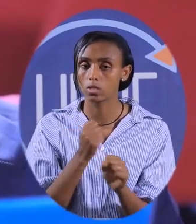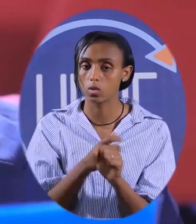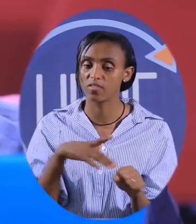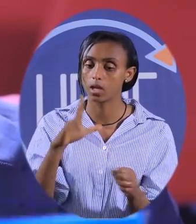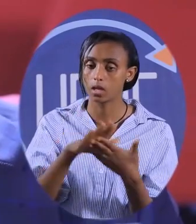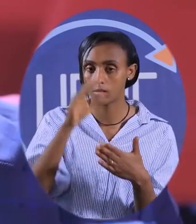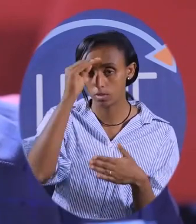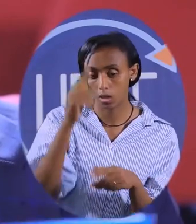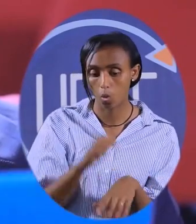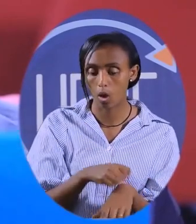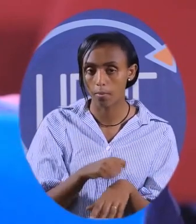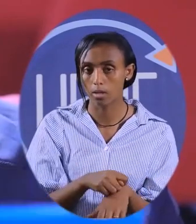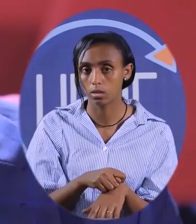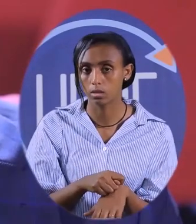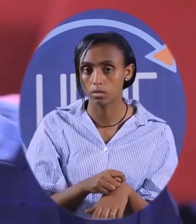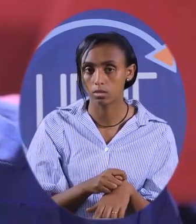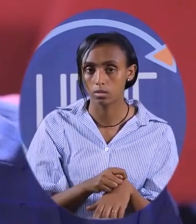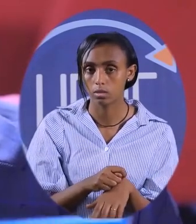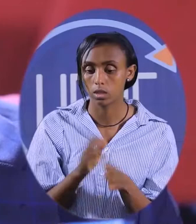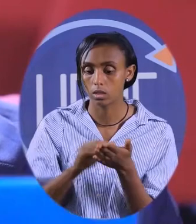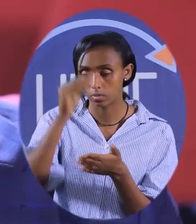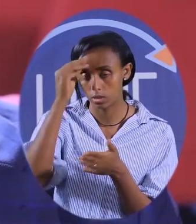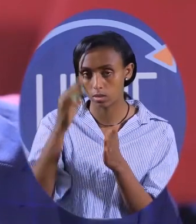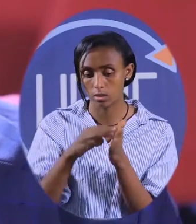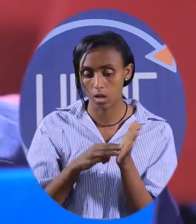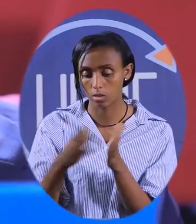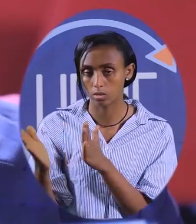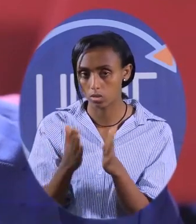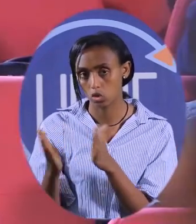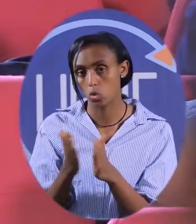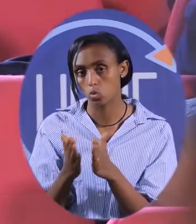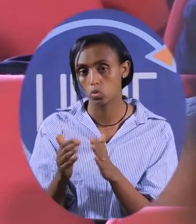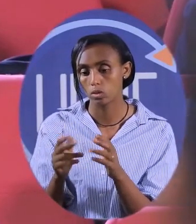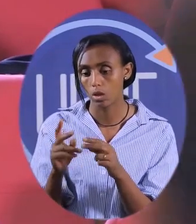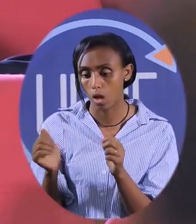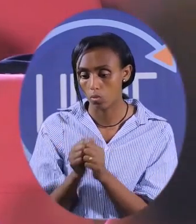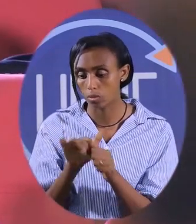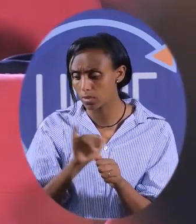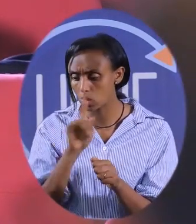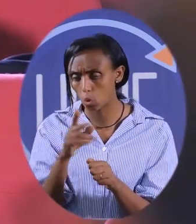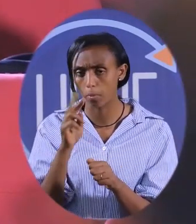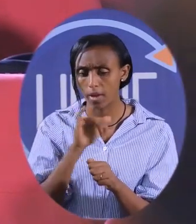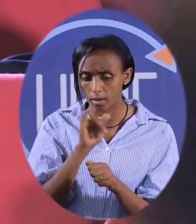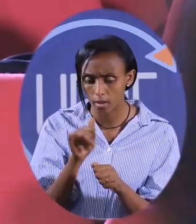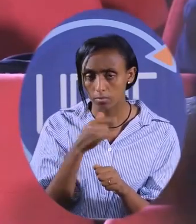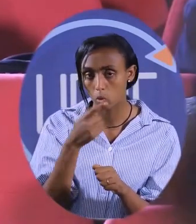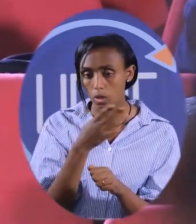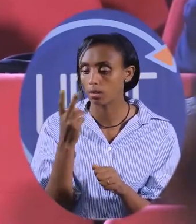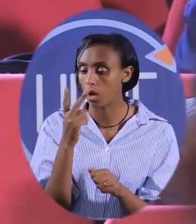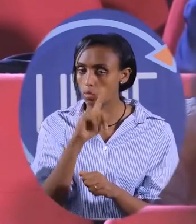ከፍተኛ የትምህርት ተቋማት ካሪኩላማችሁን የትምህርት ዝግጅታችሁን በማናበብና የሚመረቀውን